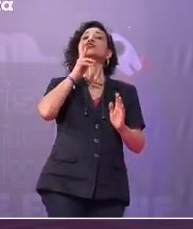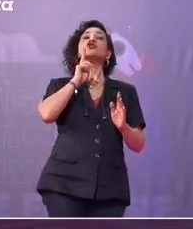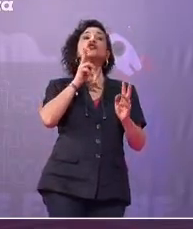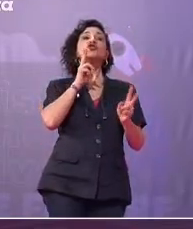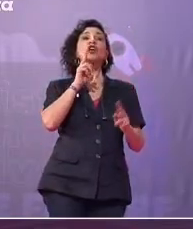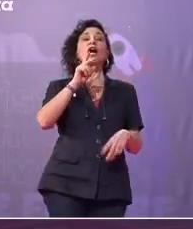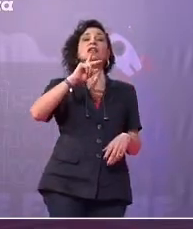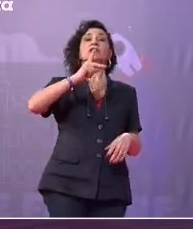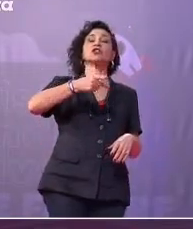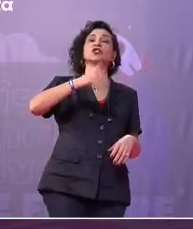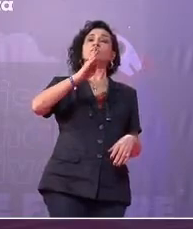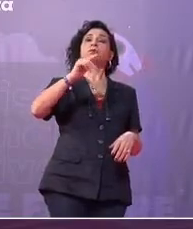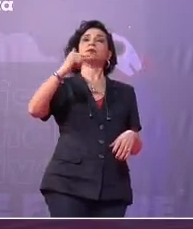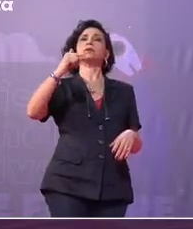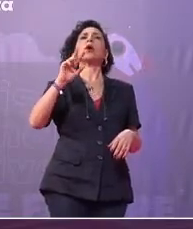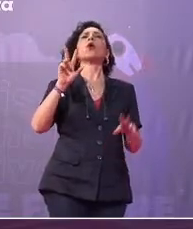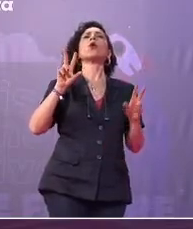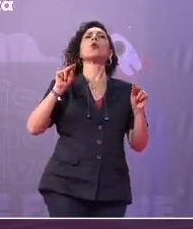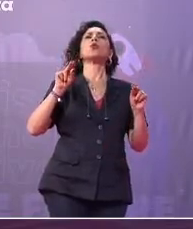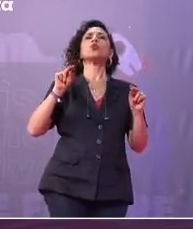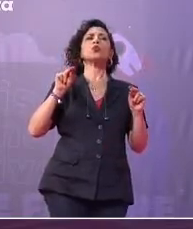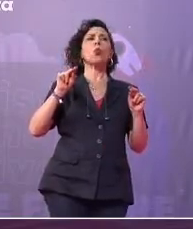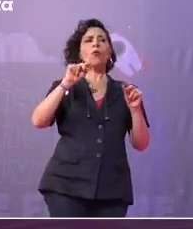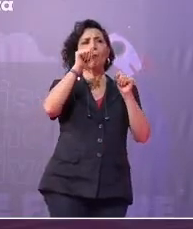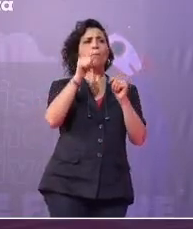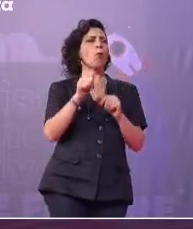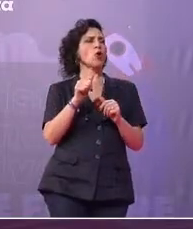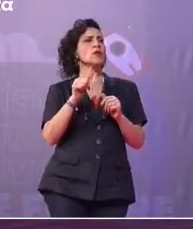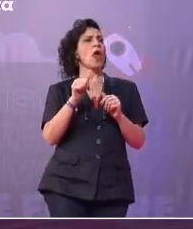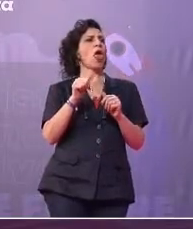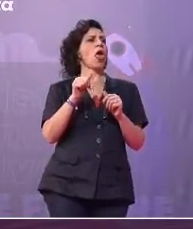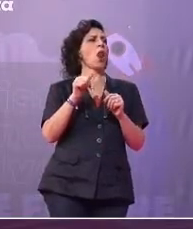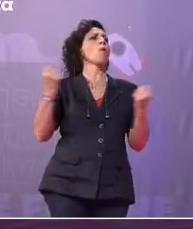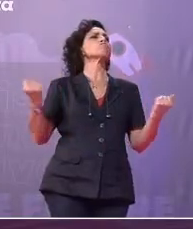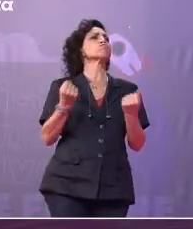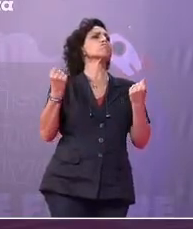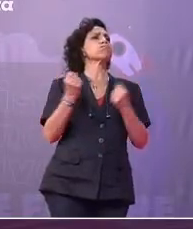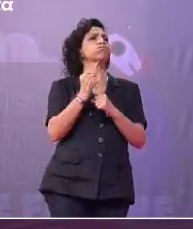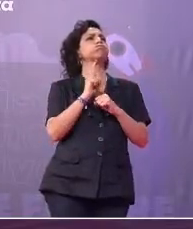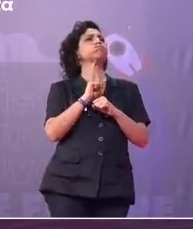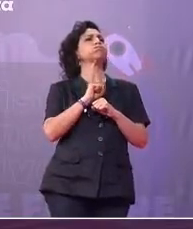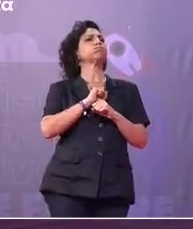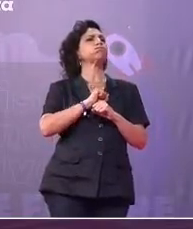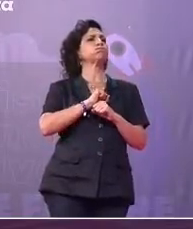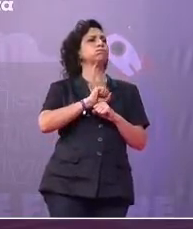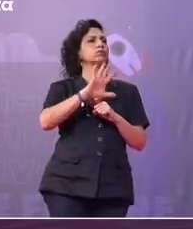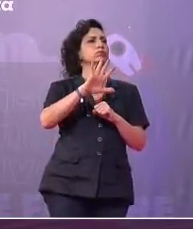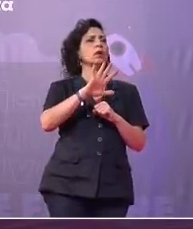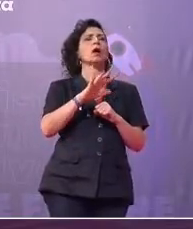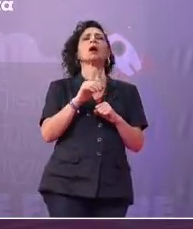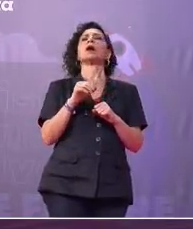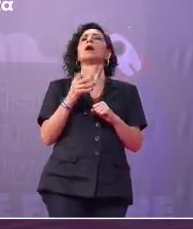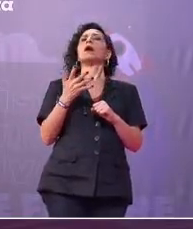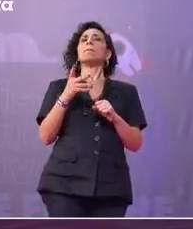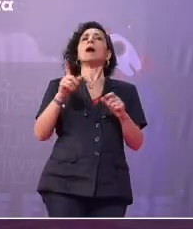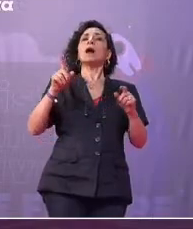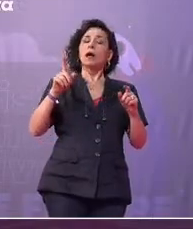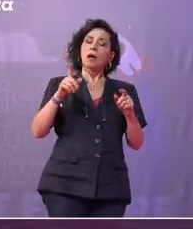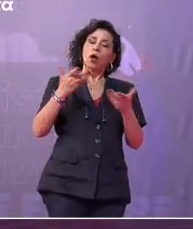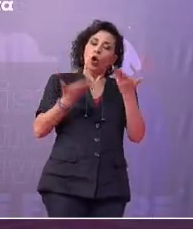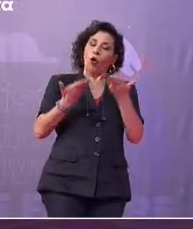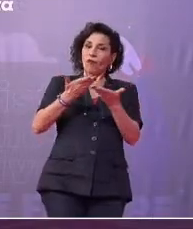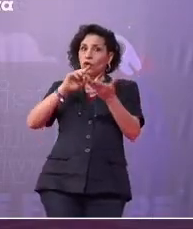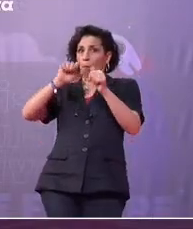suo nuovo modello non particolarmente più intelligente del precedente ma molto più bravo del modello precedente a interagire con le